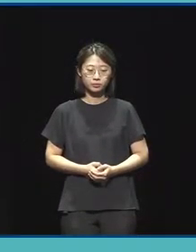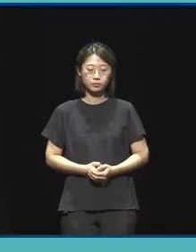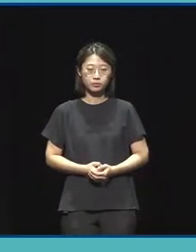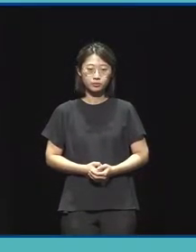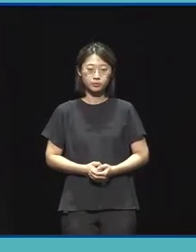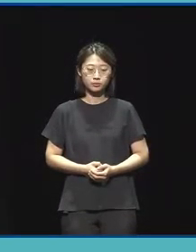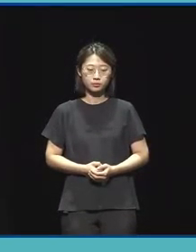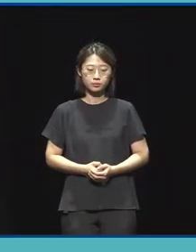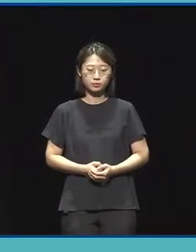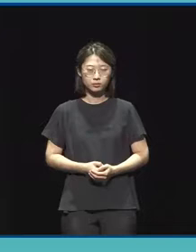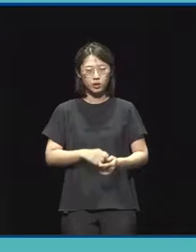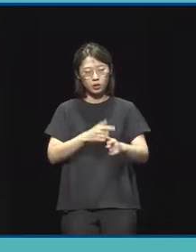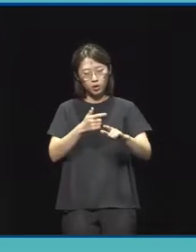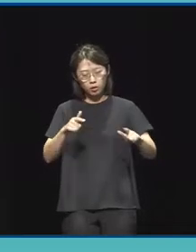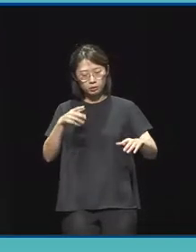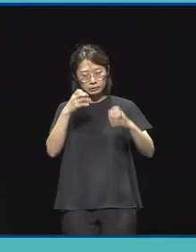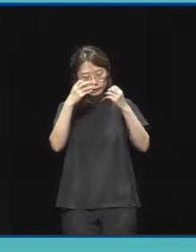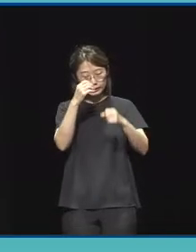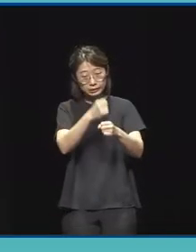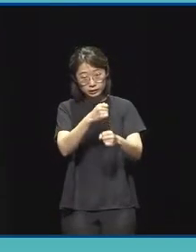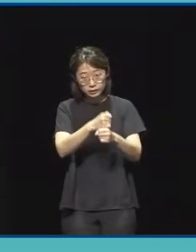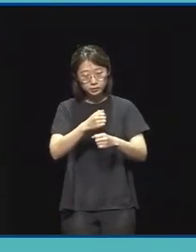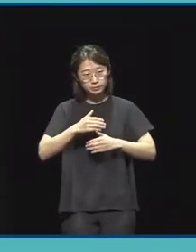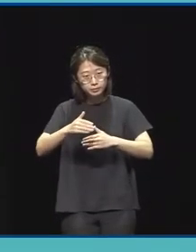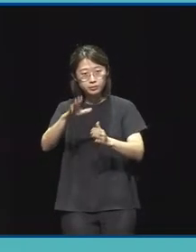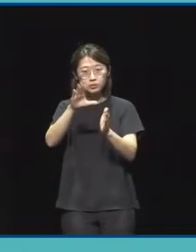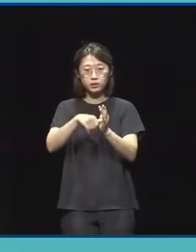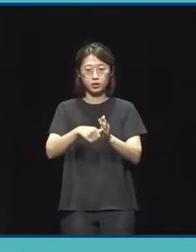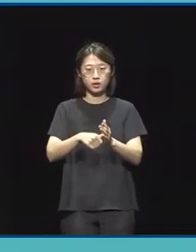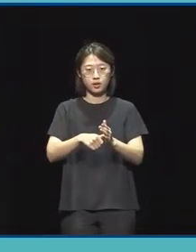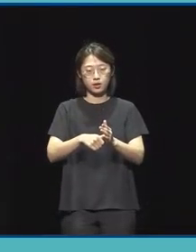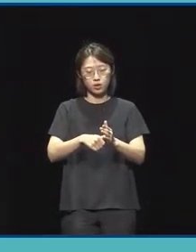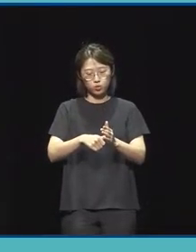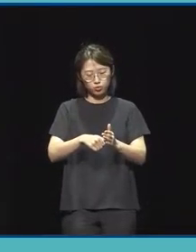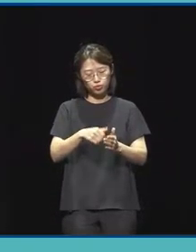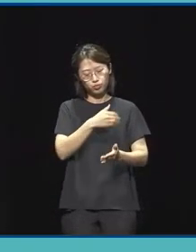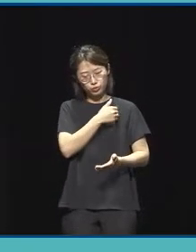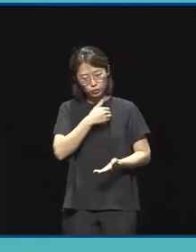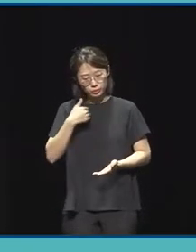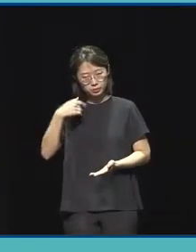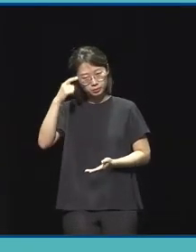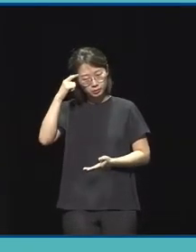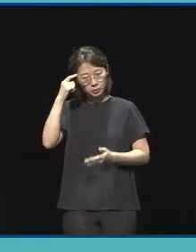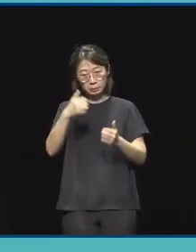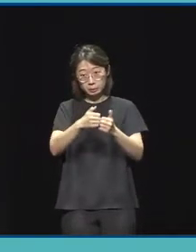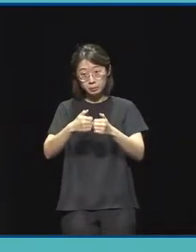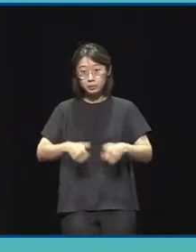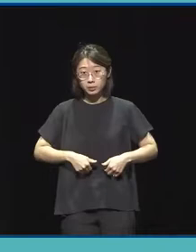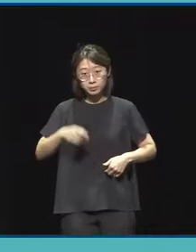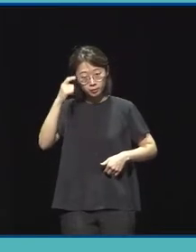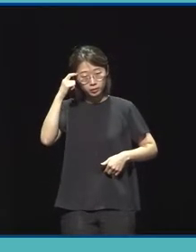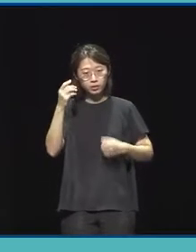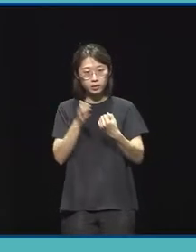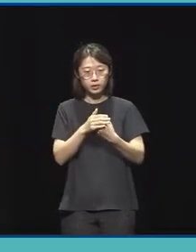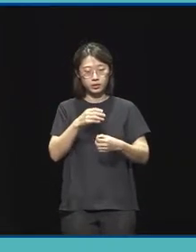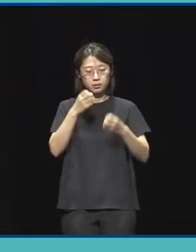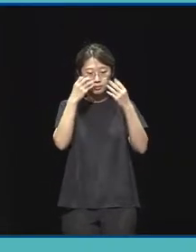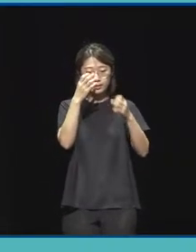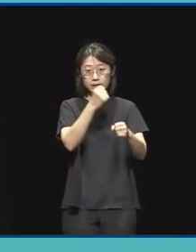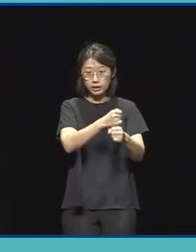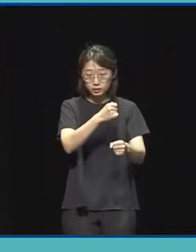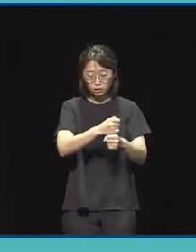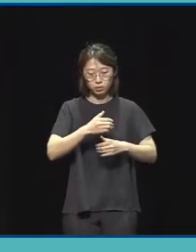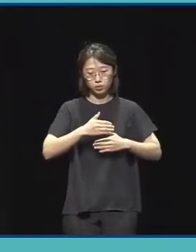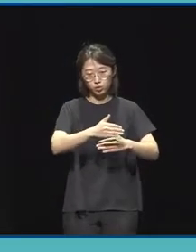점점 그 다비화되는 창작의 형태를 폭넓게 수용하기 위해서 저희 예술위원회는 창작의 가정 및